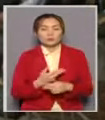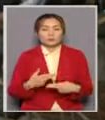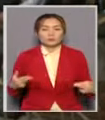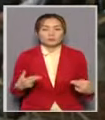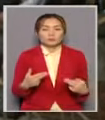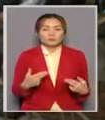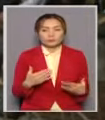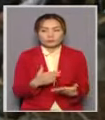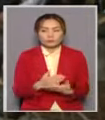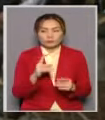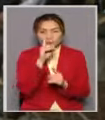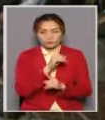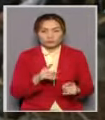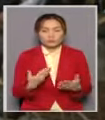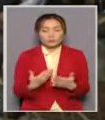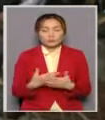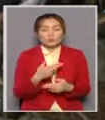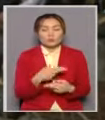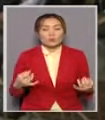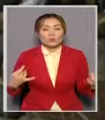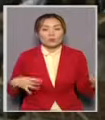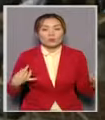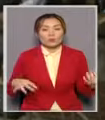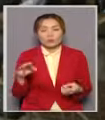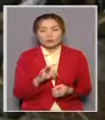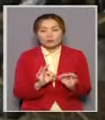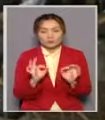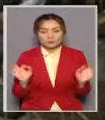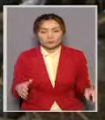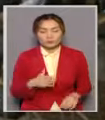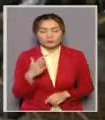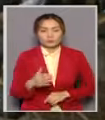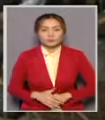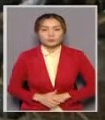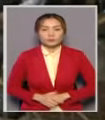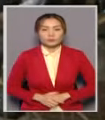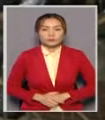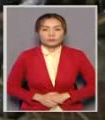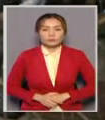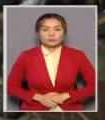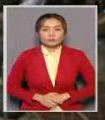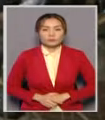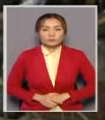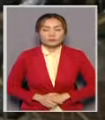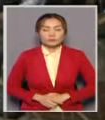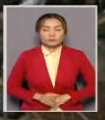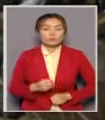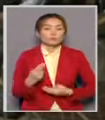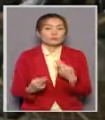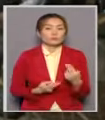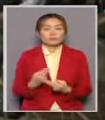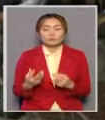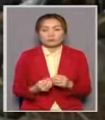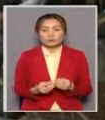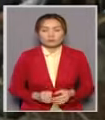Мына ерекше осы тақырыпта өткізіп отқан тамаша деп ойлаймын. Себебі суретшілер